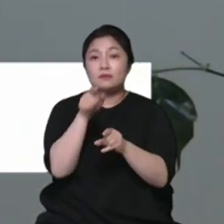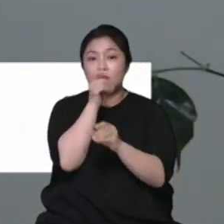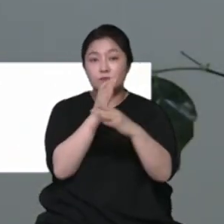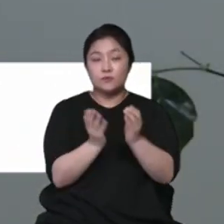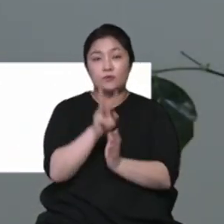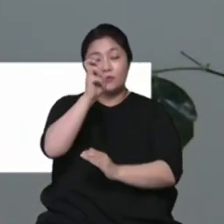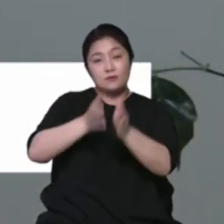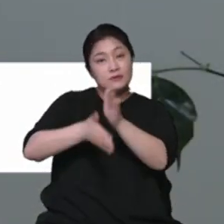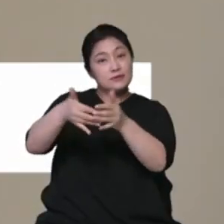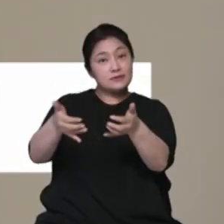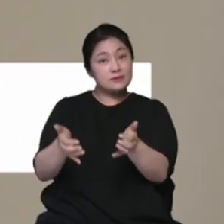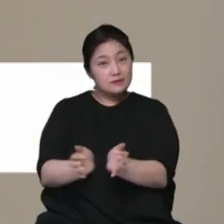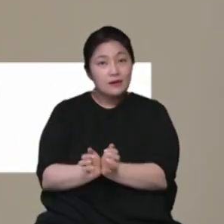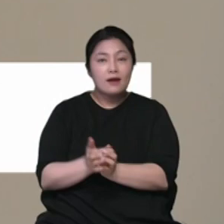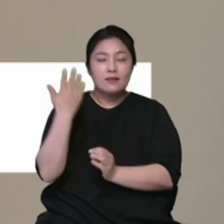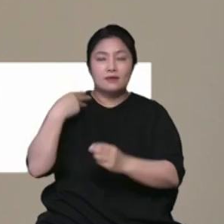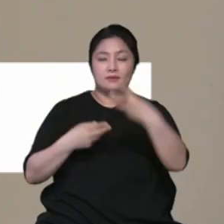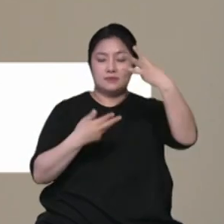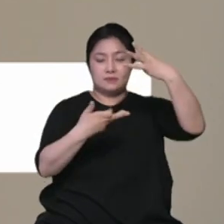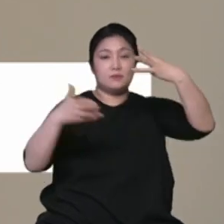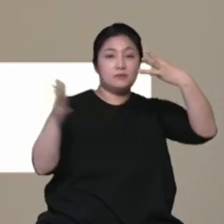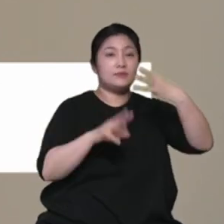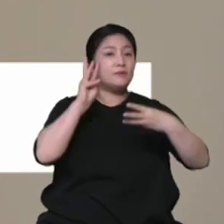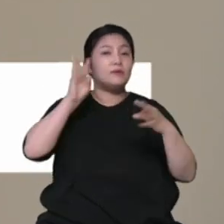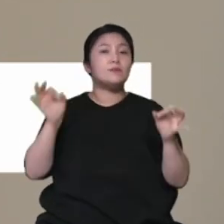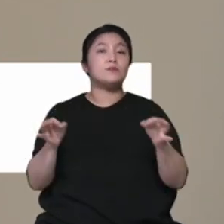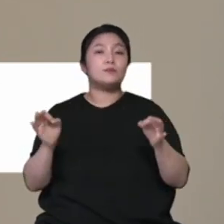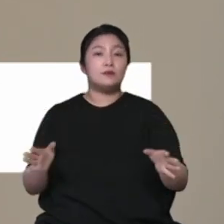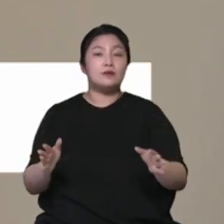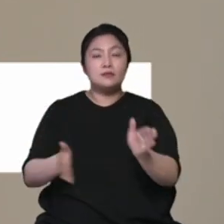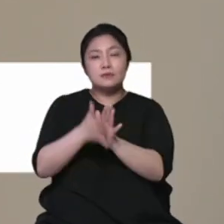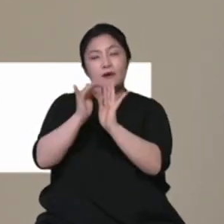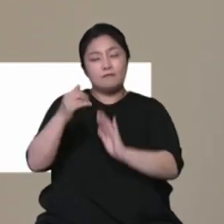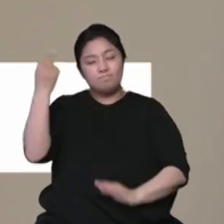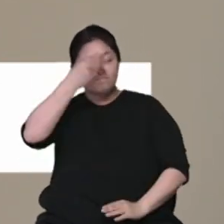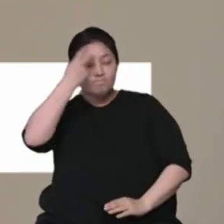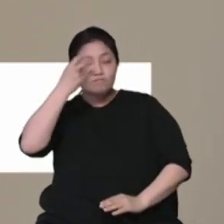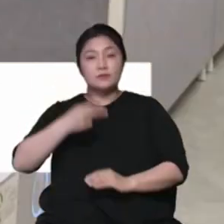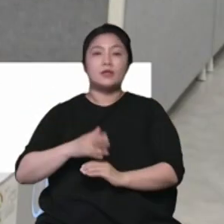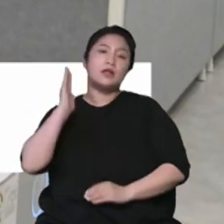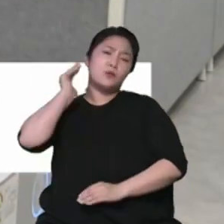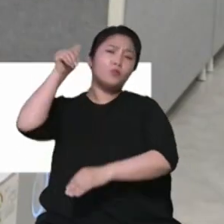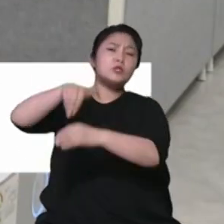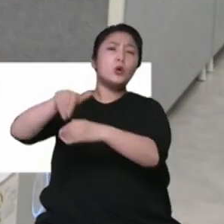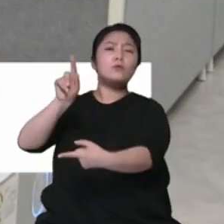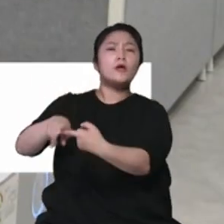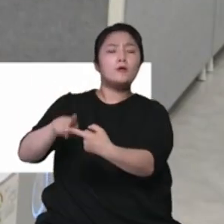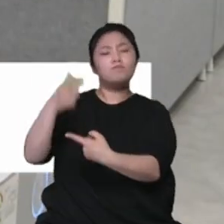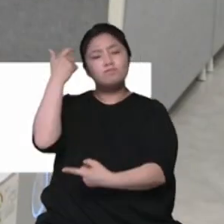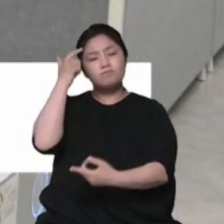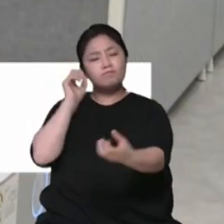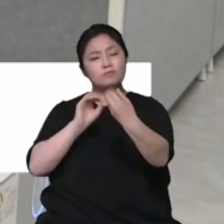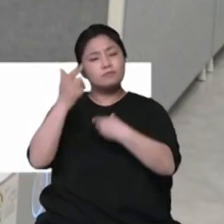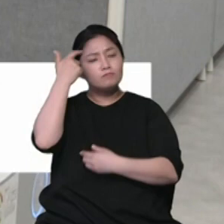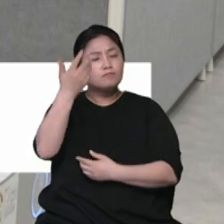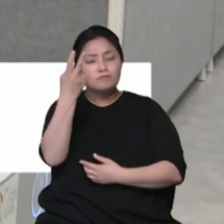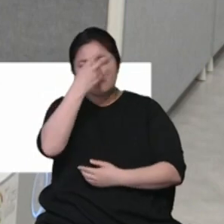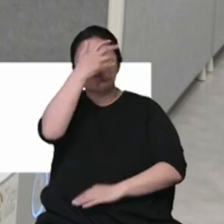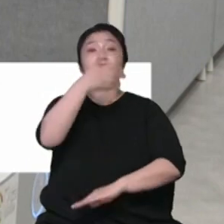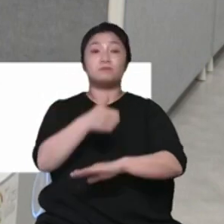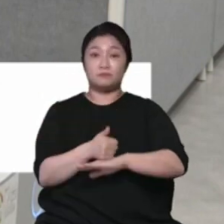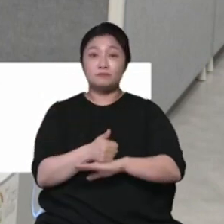더불어민주당 광주광역시당이 지난 3월 18일부터 4일간 시민들을 대상으로 대통령 선거에 대해 여론조사를 실시한